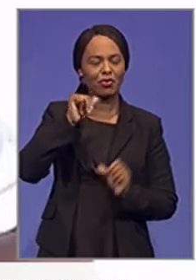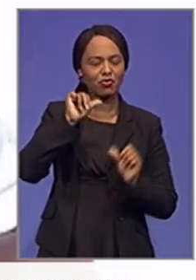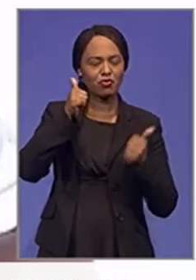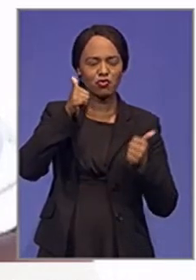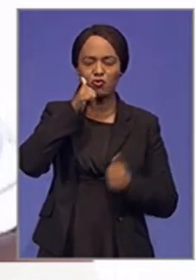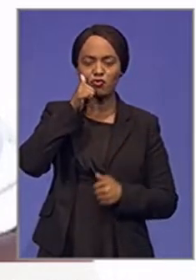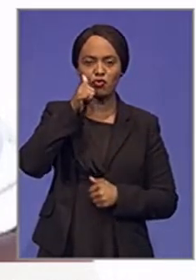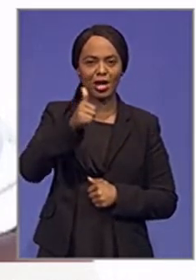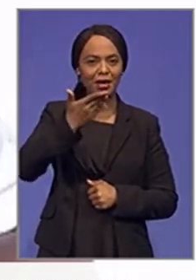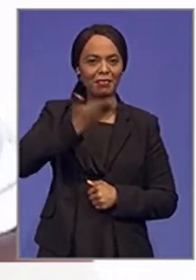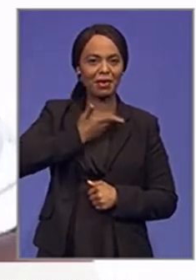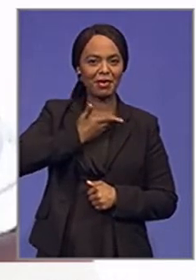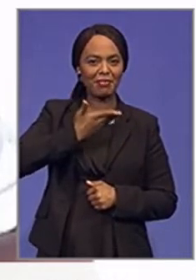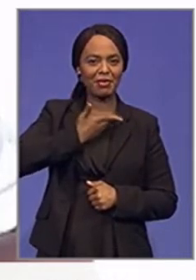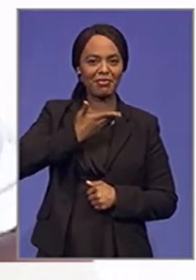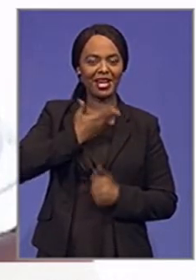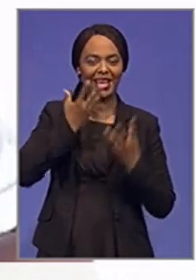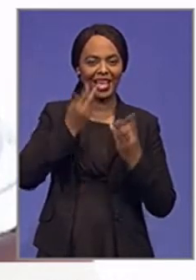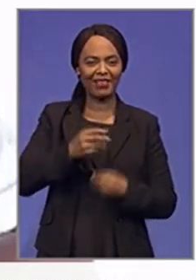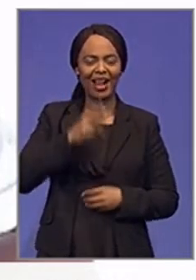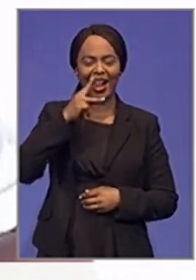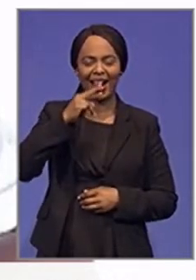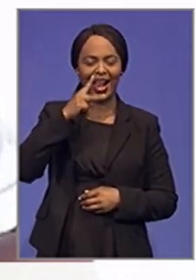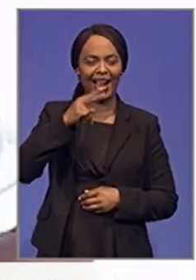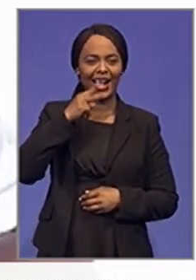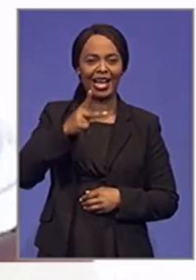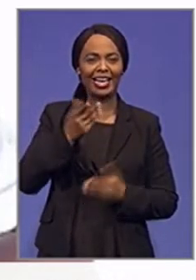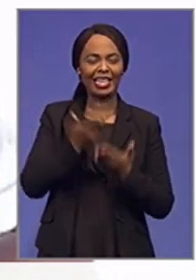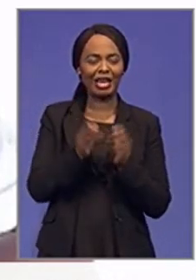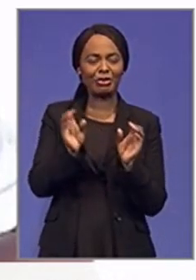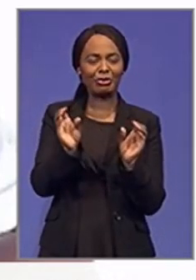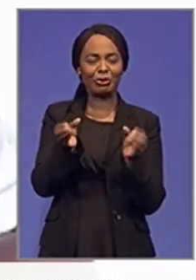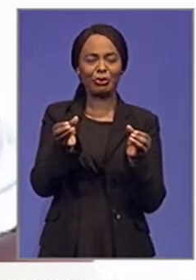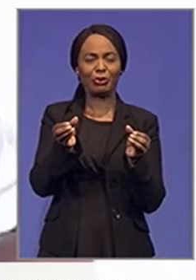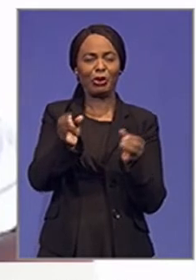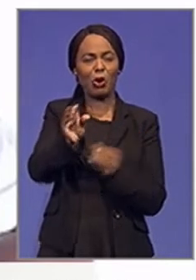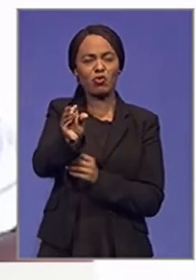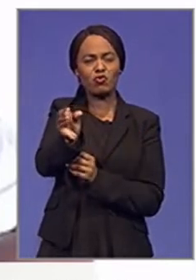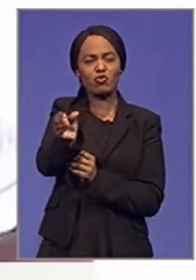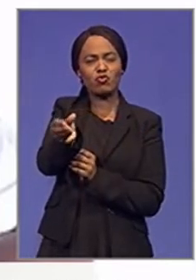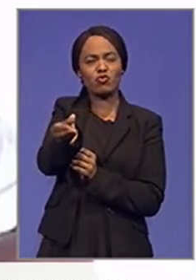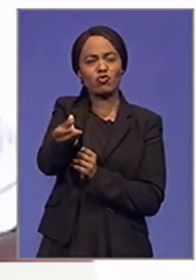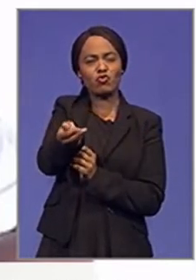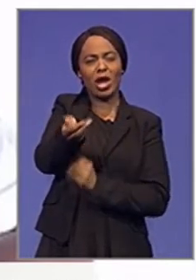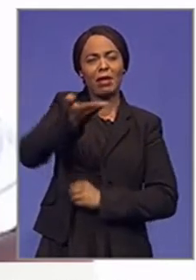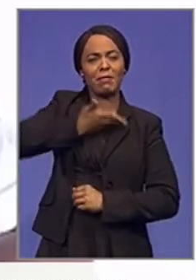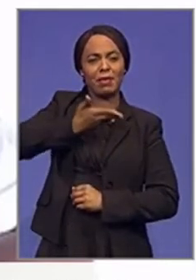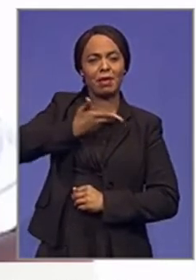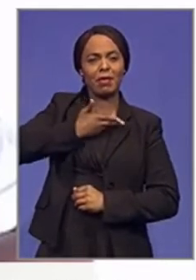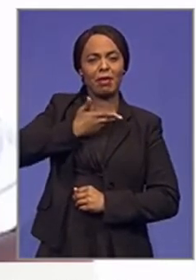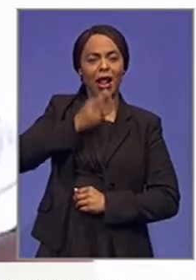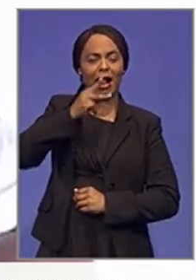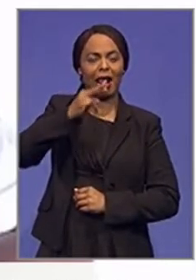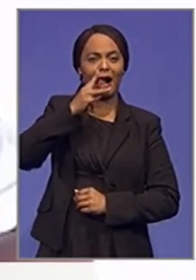mogolokwane o tia wa go kwagala sealemoya sa theeletšega sa koša ya ba lerole